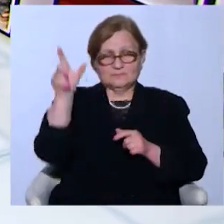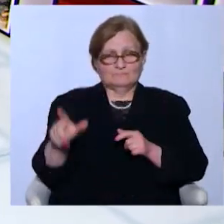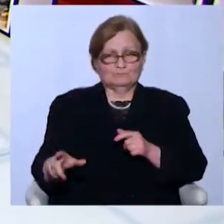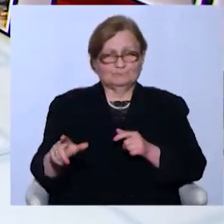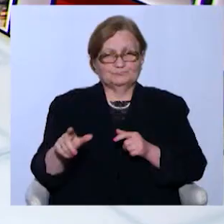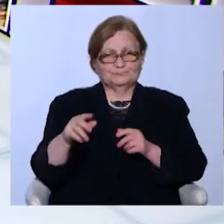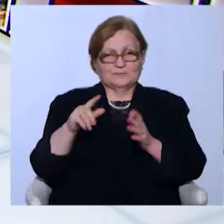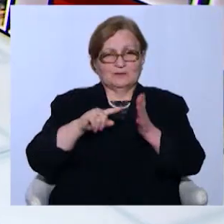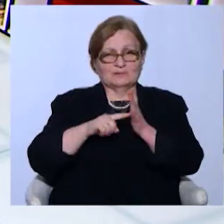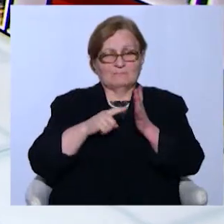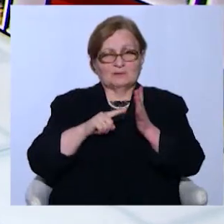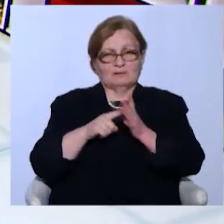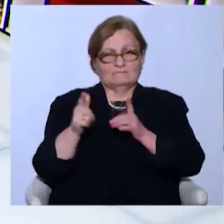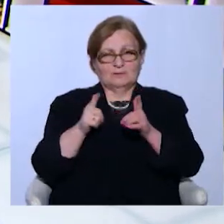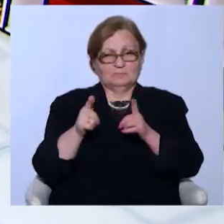ნამრავლები.